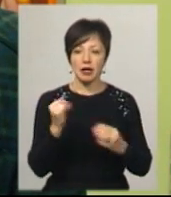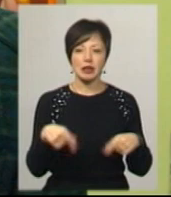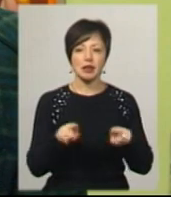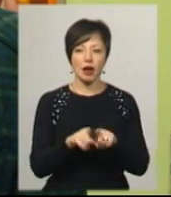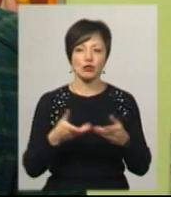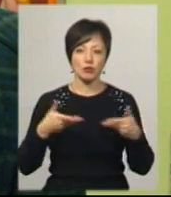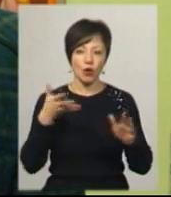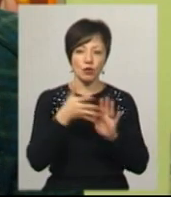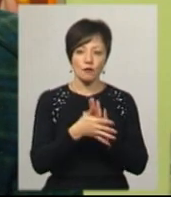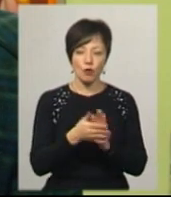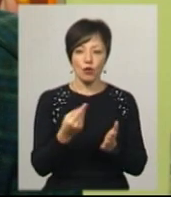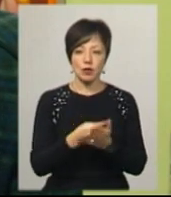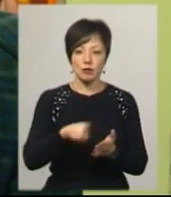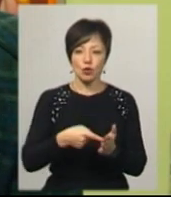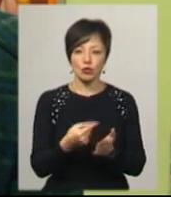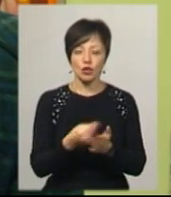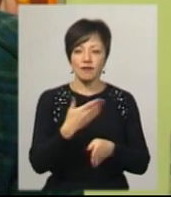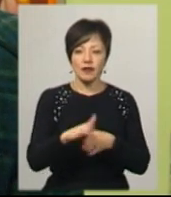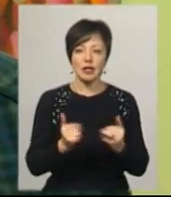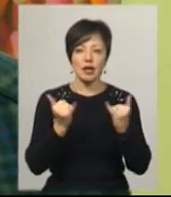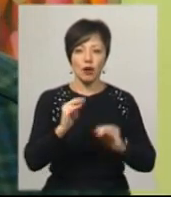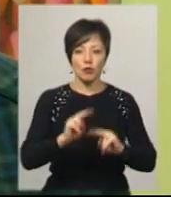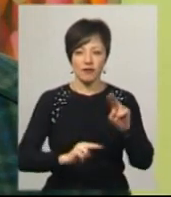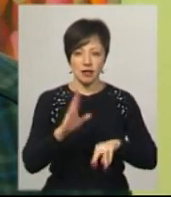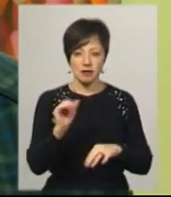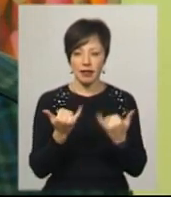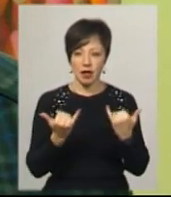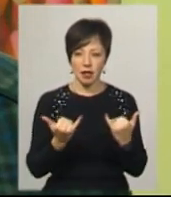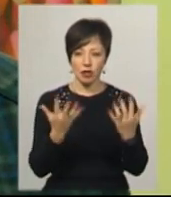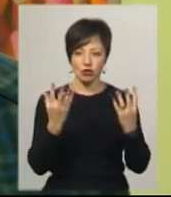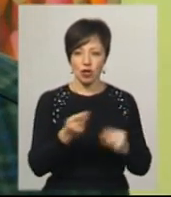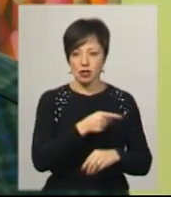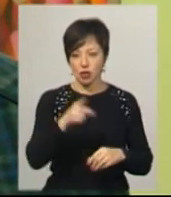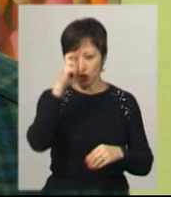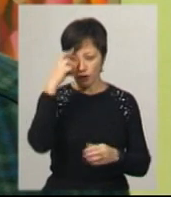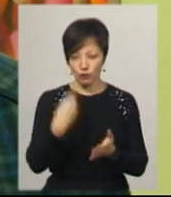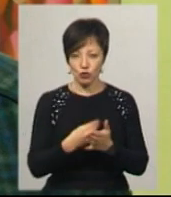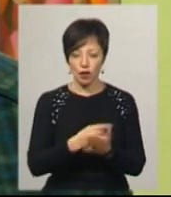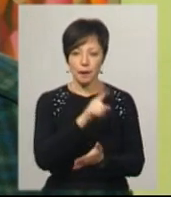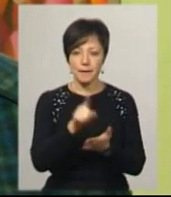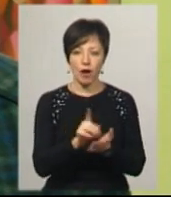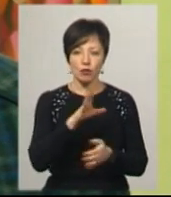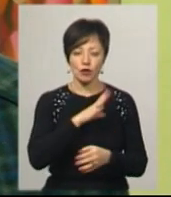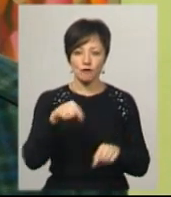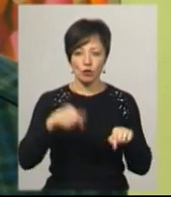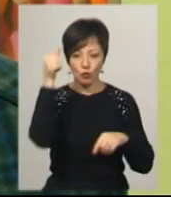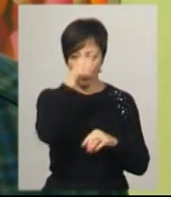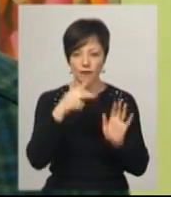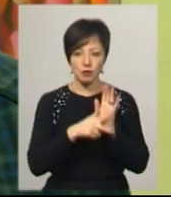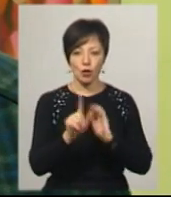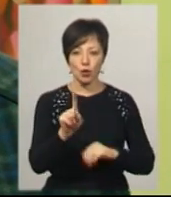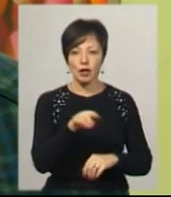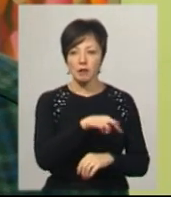ми освоюємо кошти з міського бюджету, які були виділені для будівництва. На даний час з державного бюджету має бути в цьому році 81